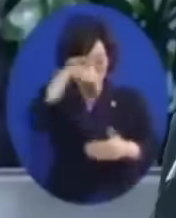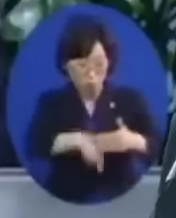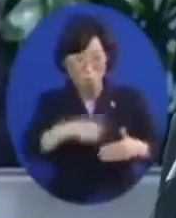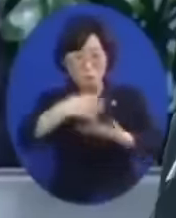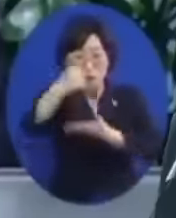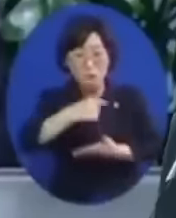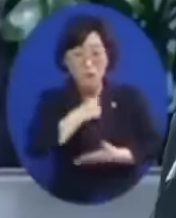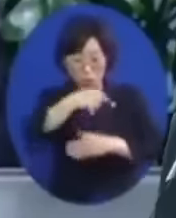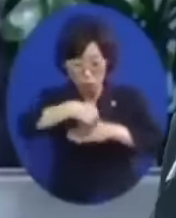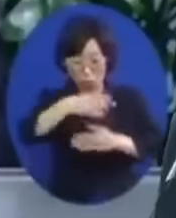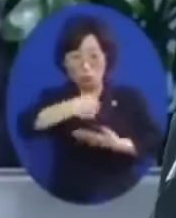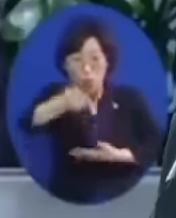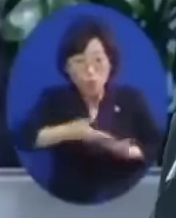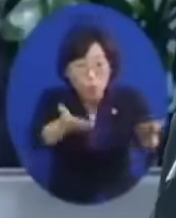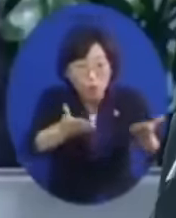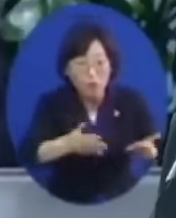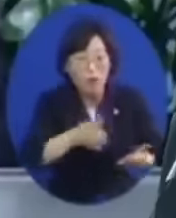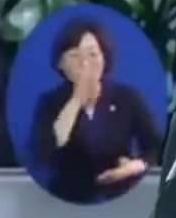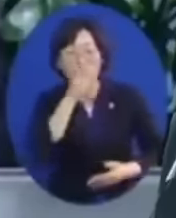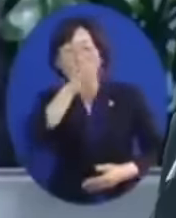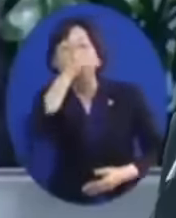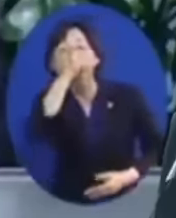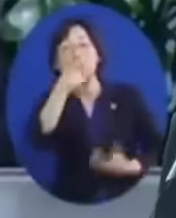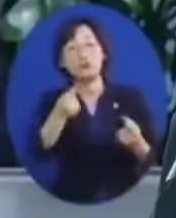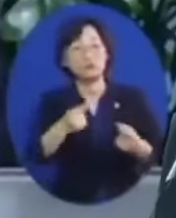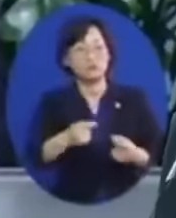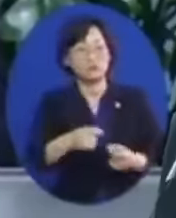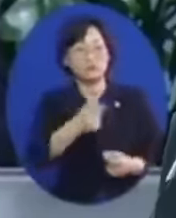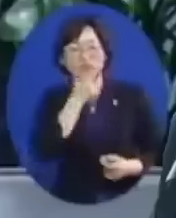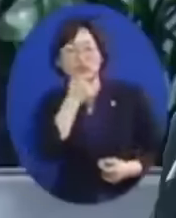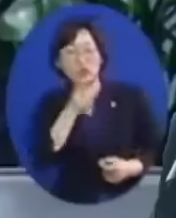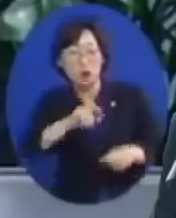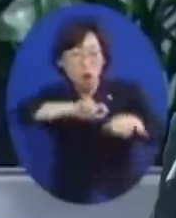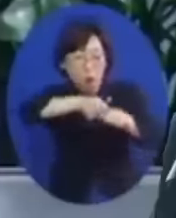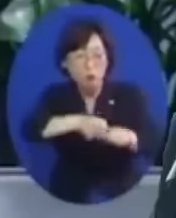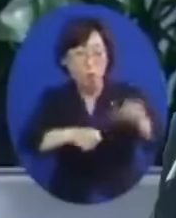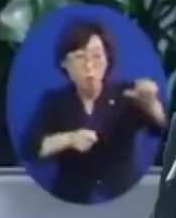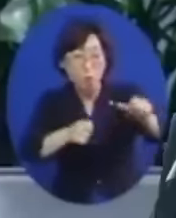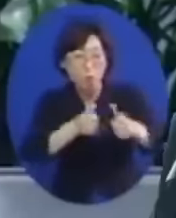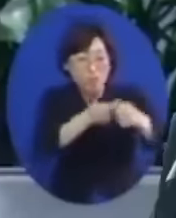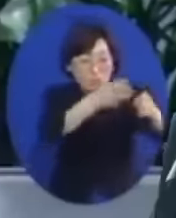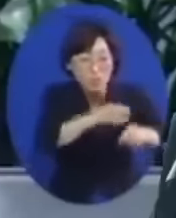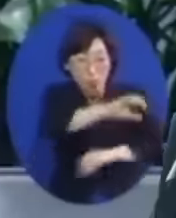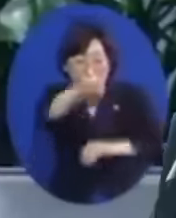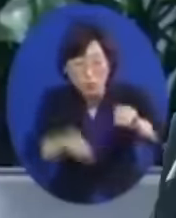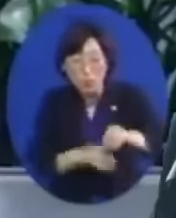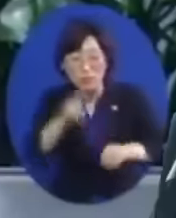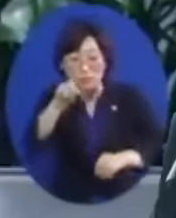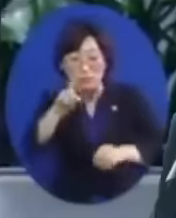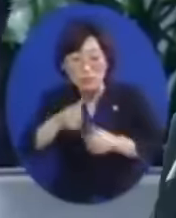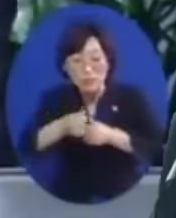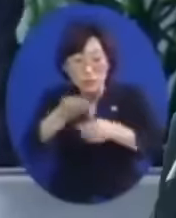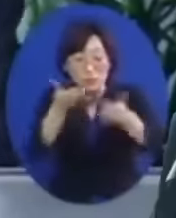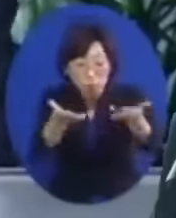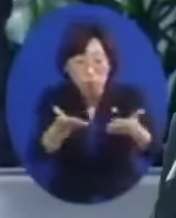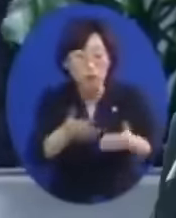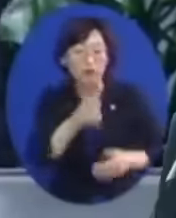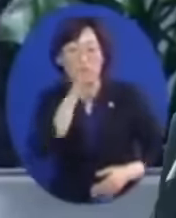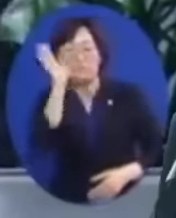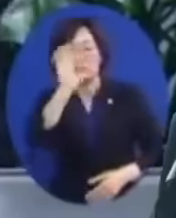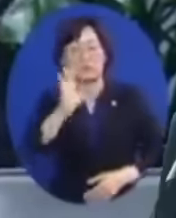그도까지 줍니까? 그런 바보 같은 걸 어디 있습니까? 억지로 오리를 가야 되는데 심리까지 왜 따라갑니까? 내가 그래서